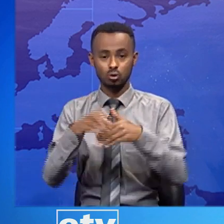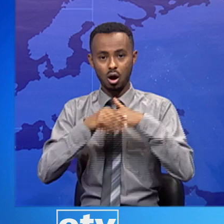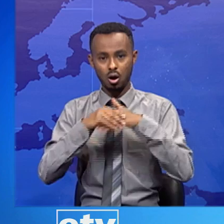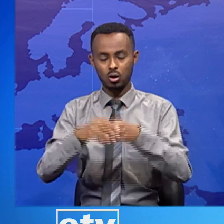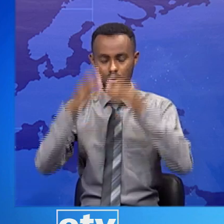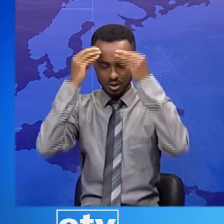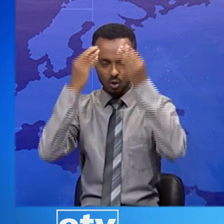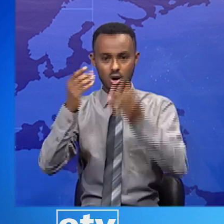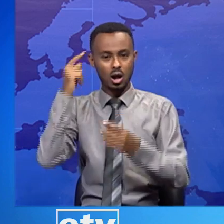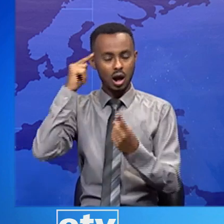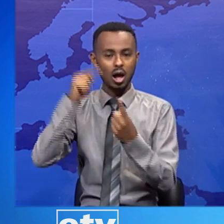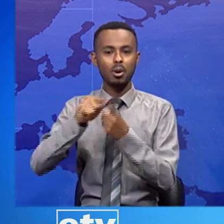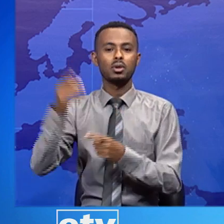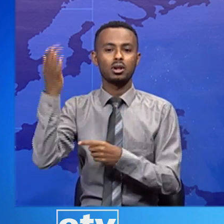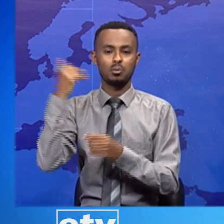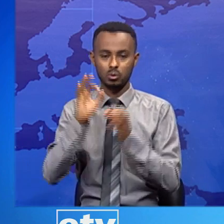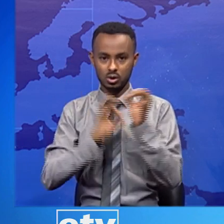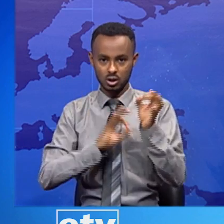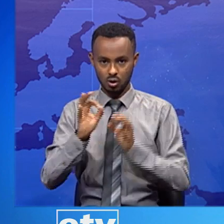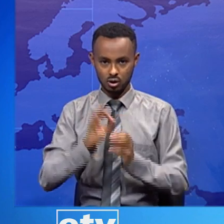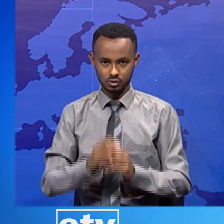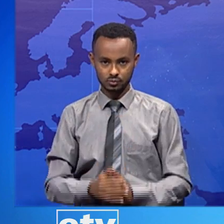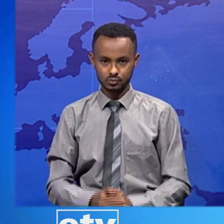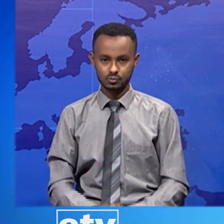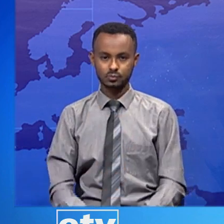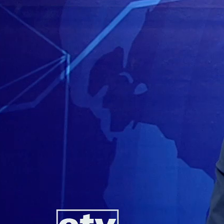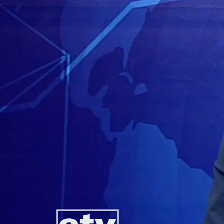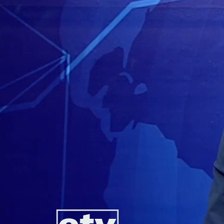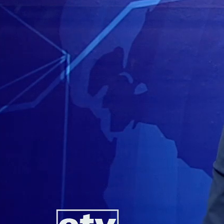ለባለሀብቶች አላማ እንደነበረውም ተነግሯል።